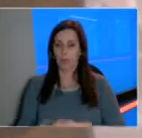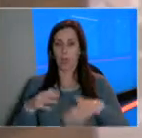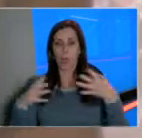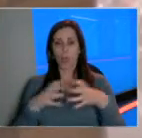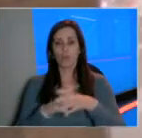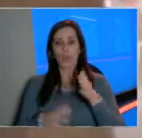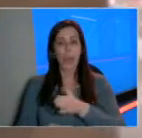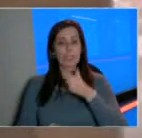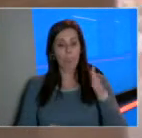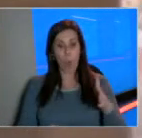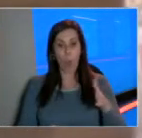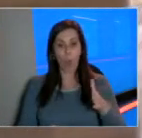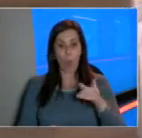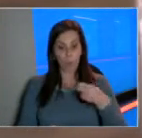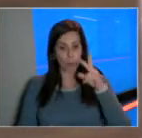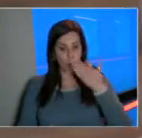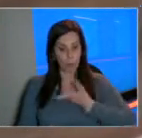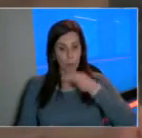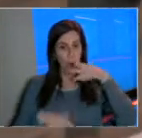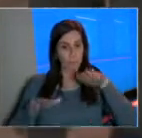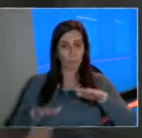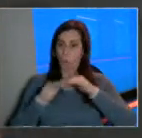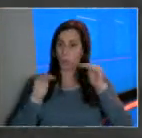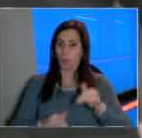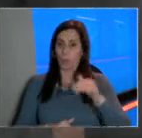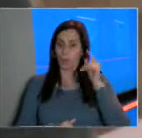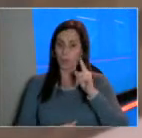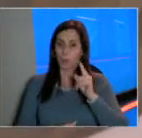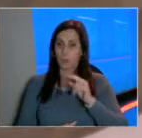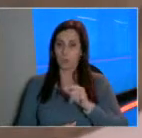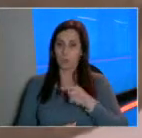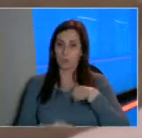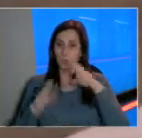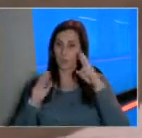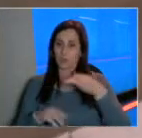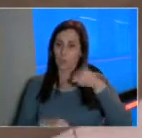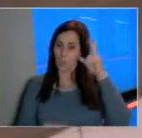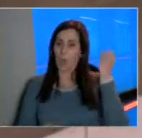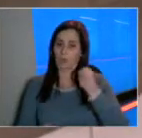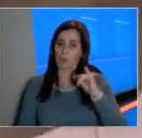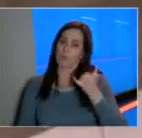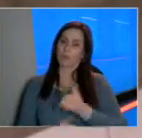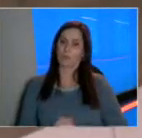של השמאל, את חושבת שהם יתחזקו או יחלשו? אני חושב, אני מקווה שהם יתחזקו.